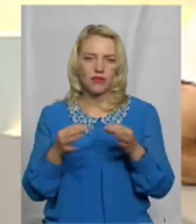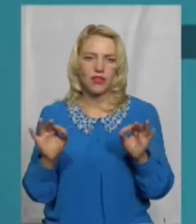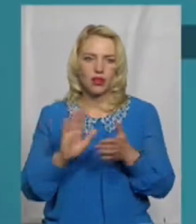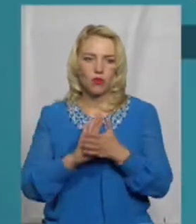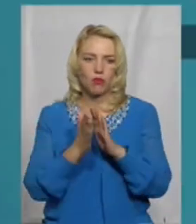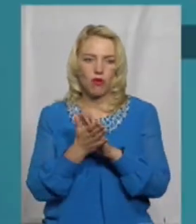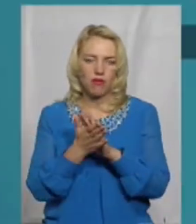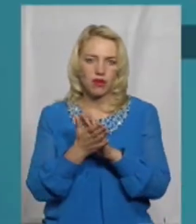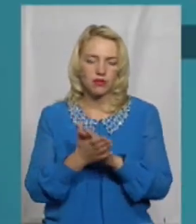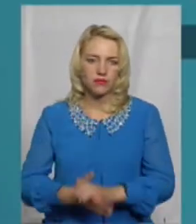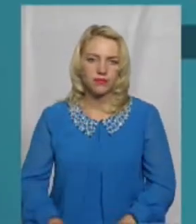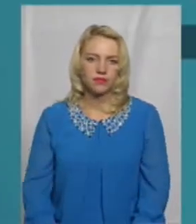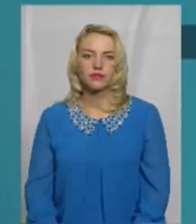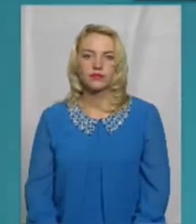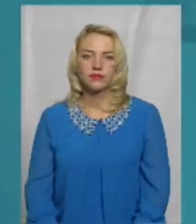Слухаємо.